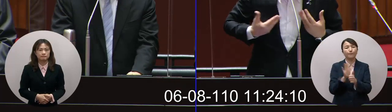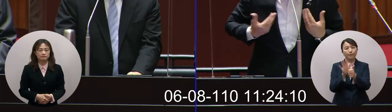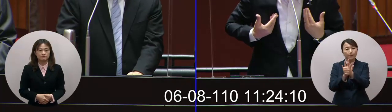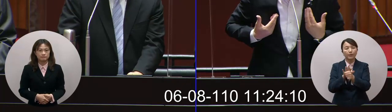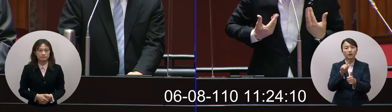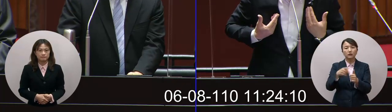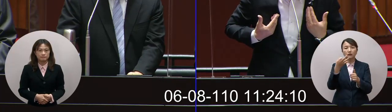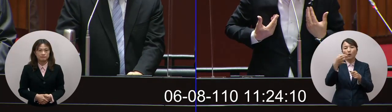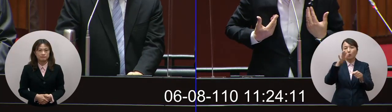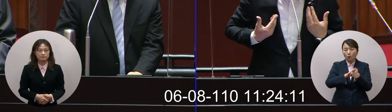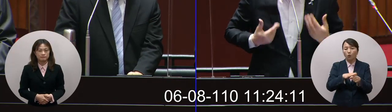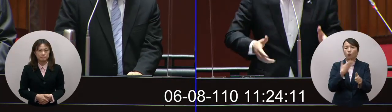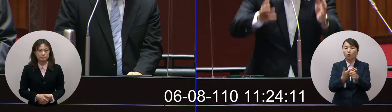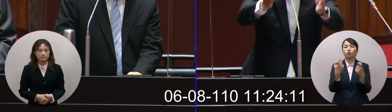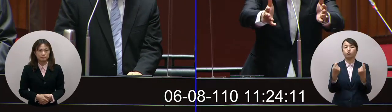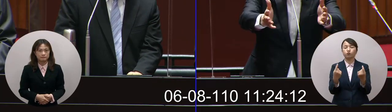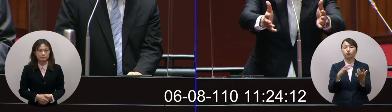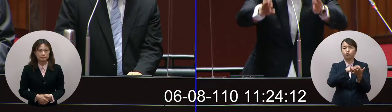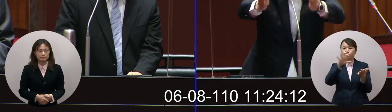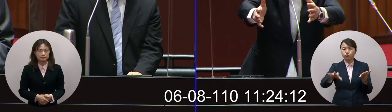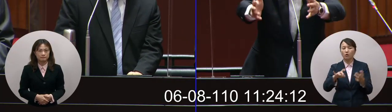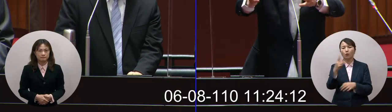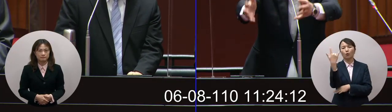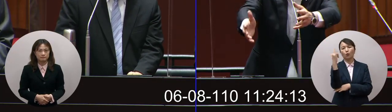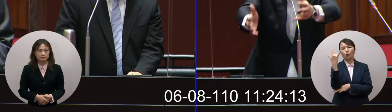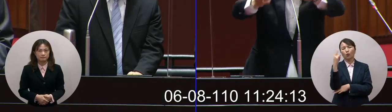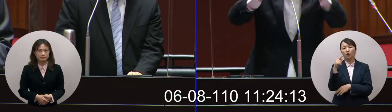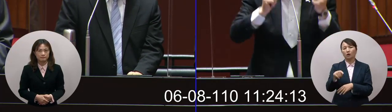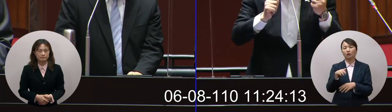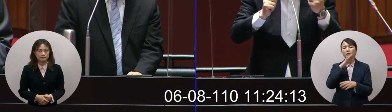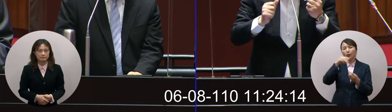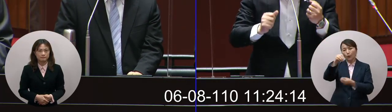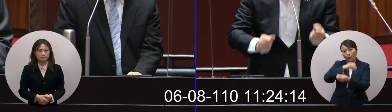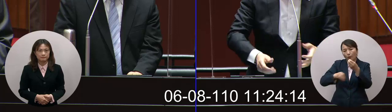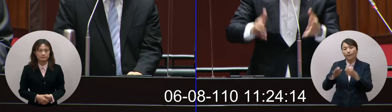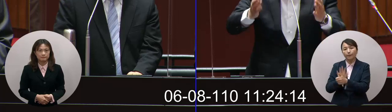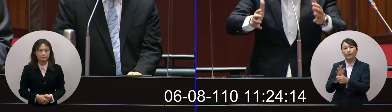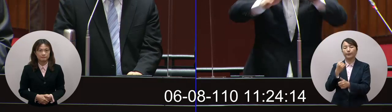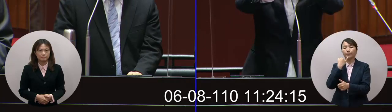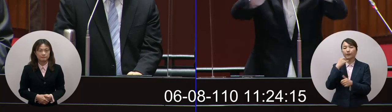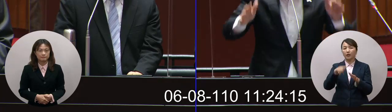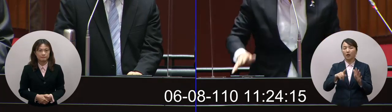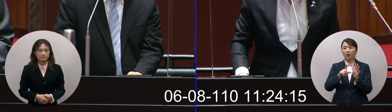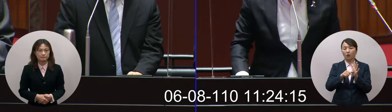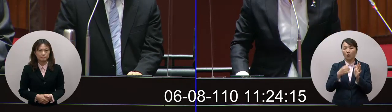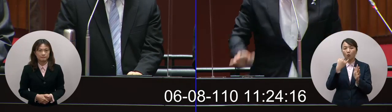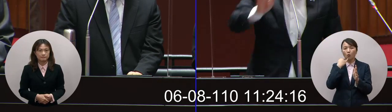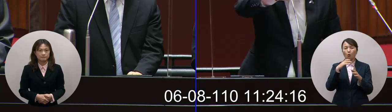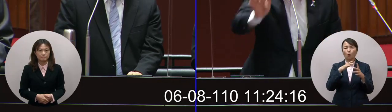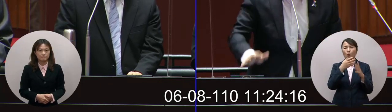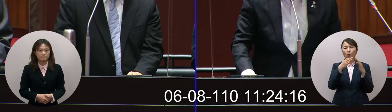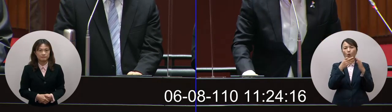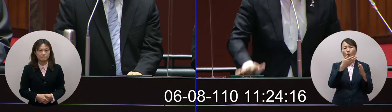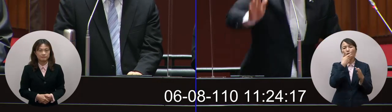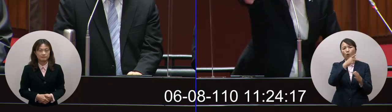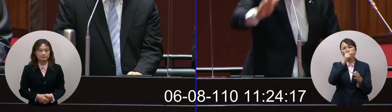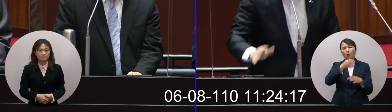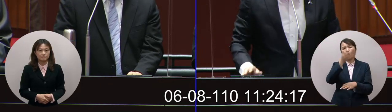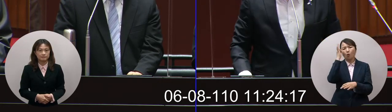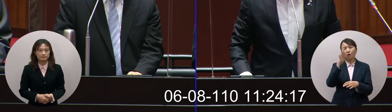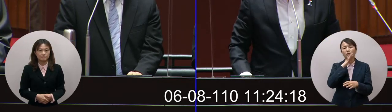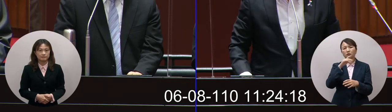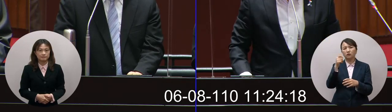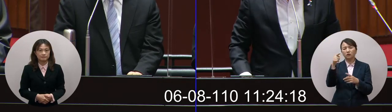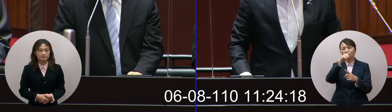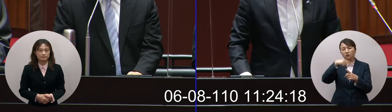赶快你的保金嘛，啊，卡里遐是低利，当借块周转尔。啊，这个时阵，迄覆盖率足悬，对象愈侪，更无